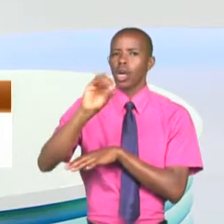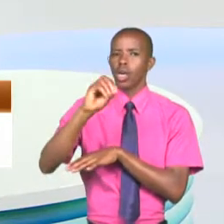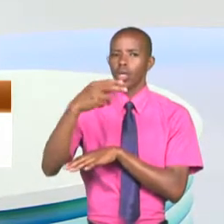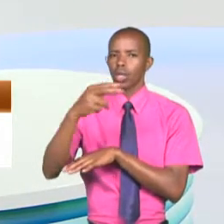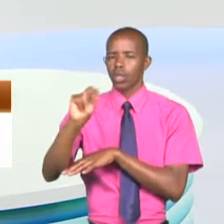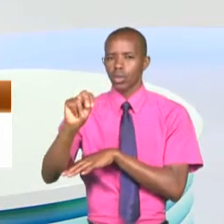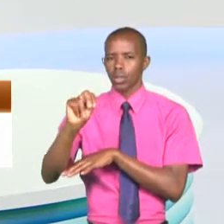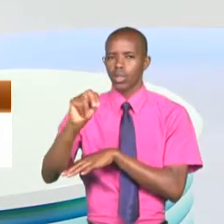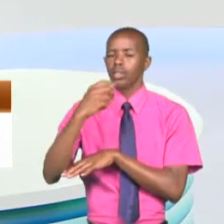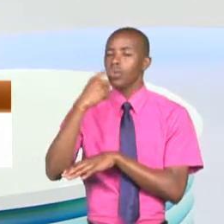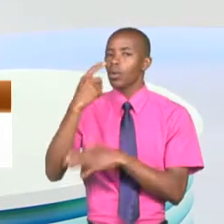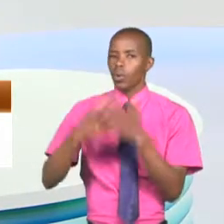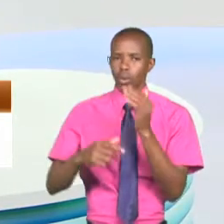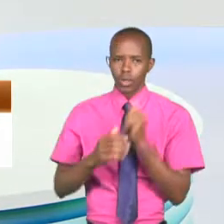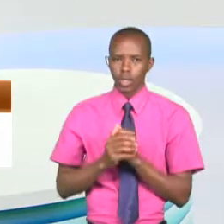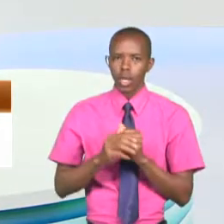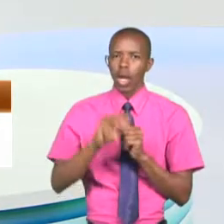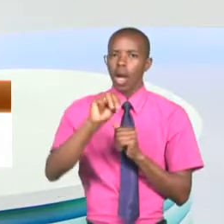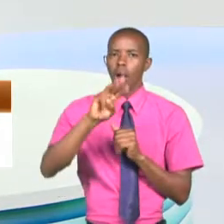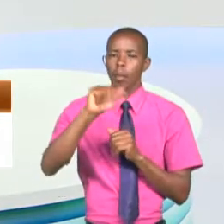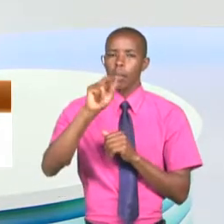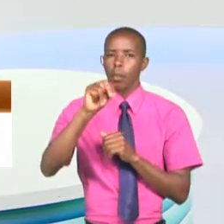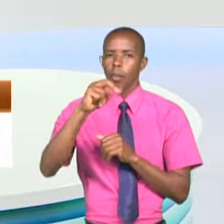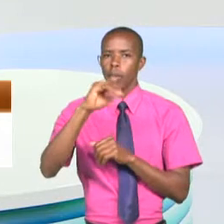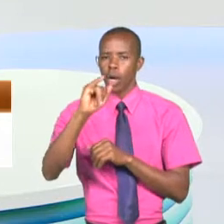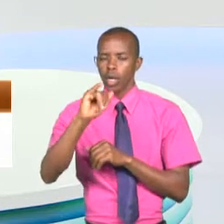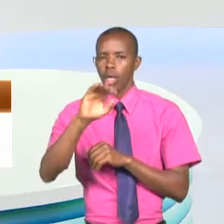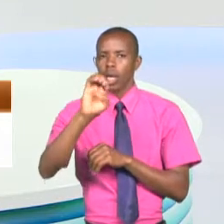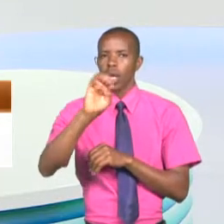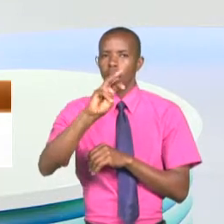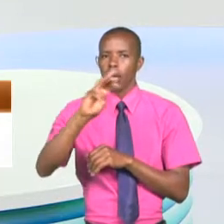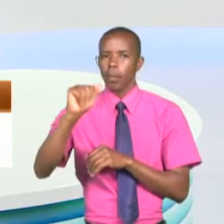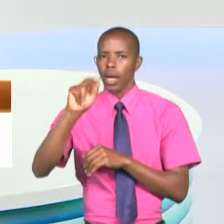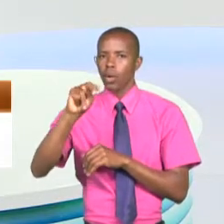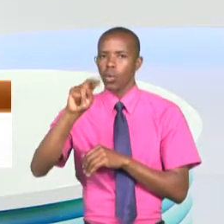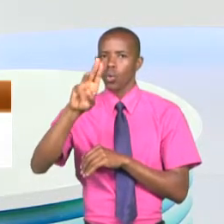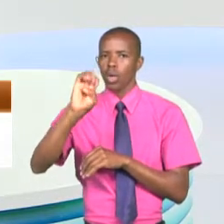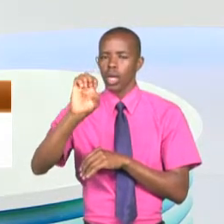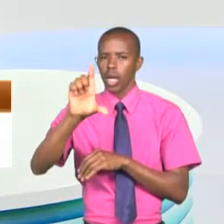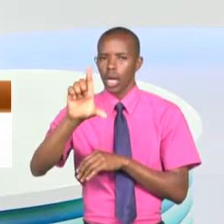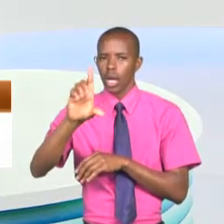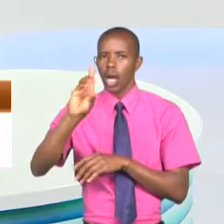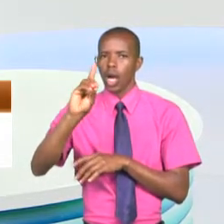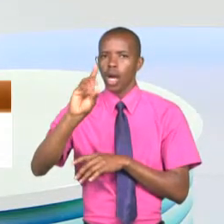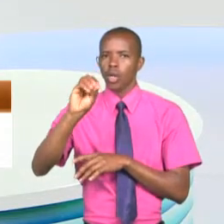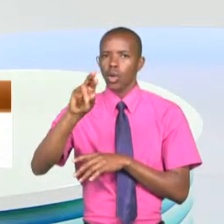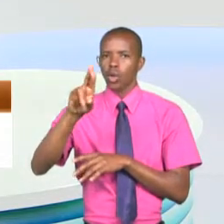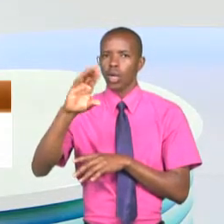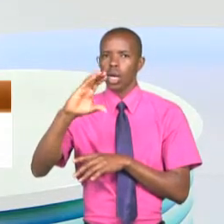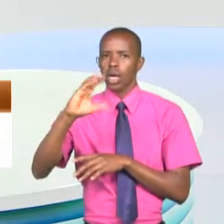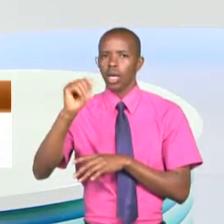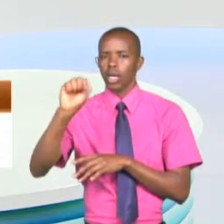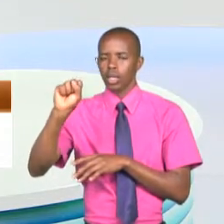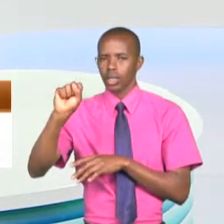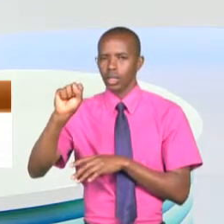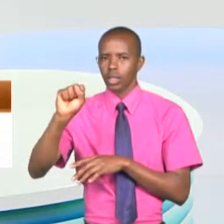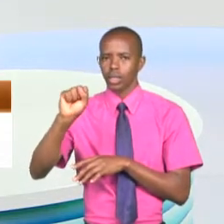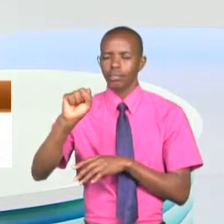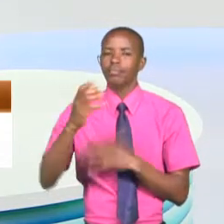Raso Wagita, Mwangi Spector, Emmanuel Simiyu, Dorcas na Sike, na